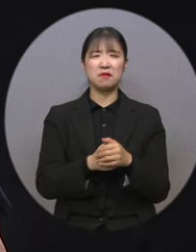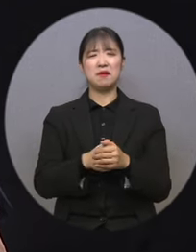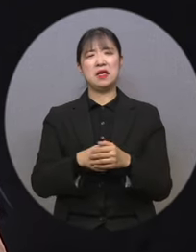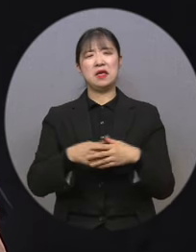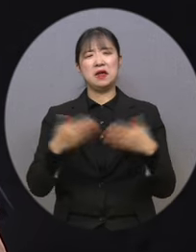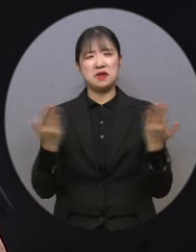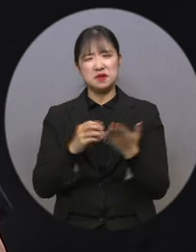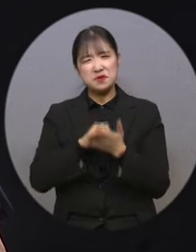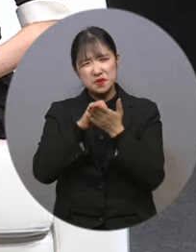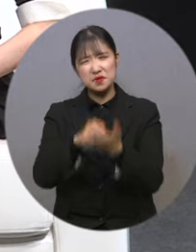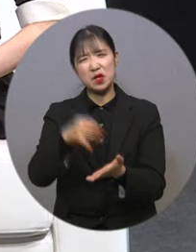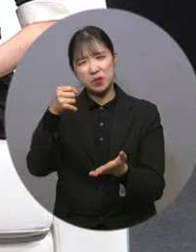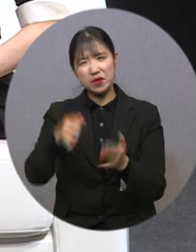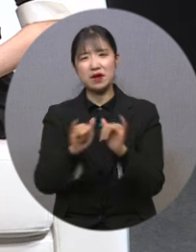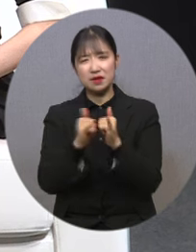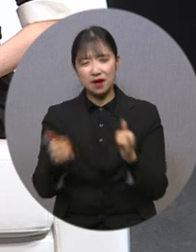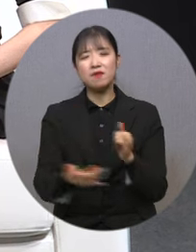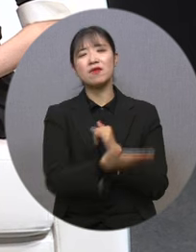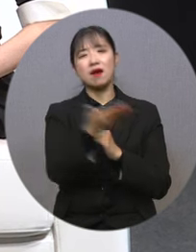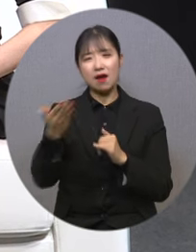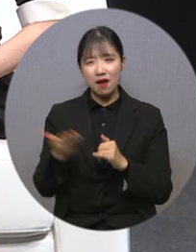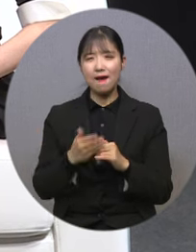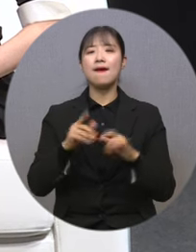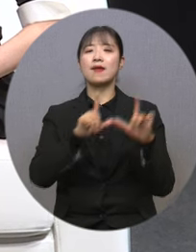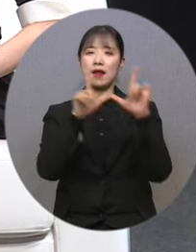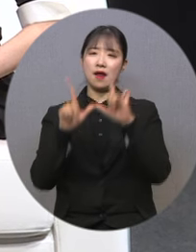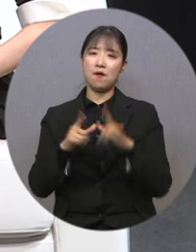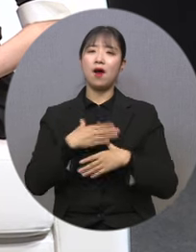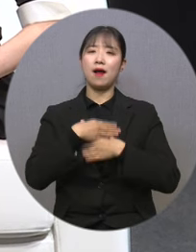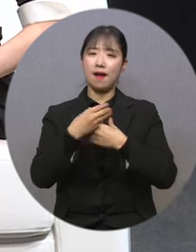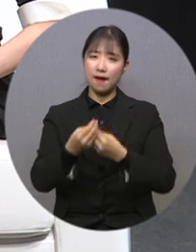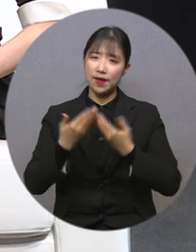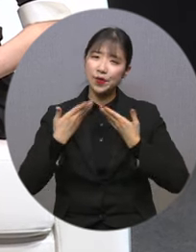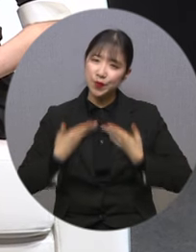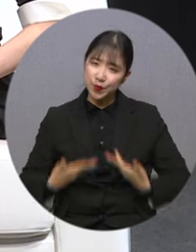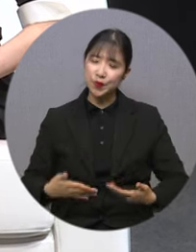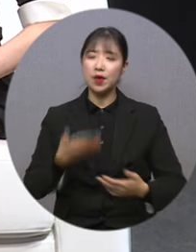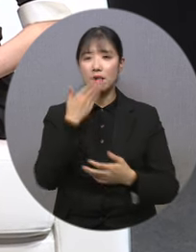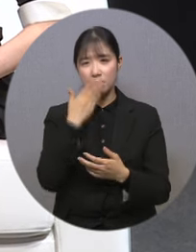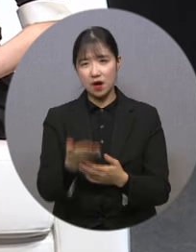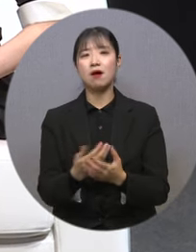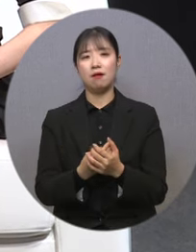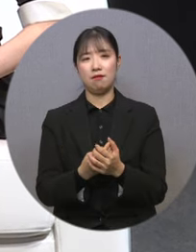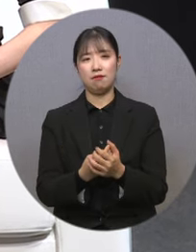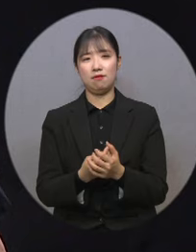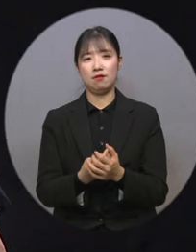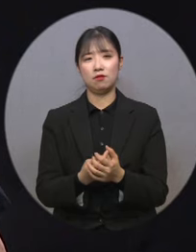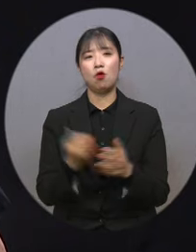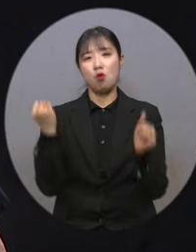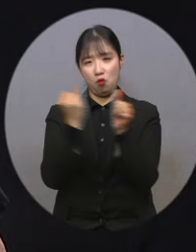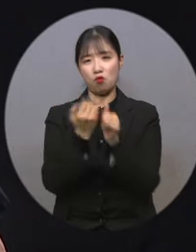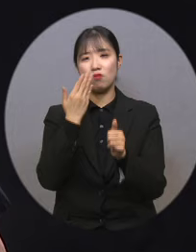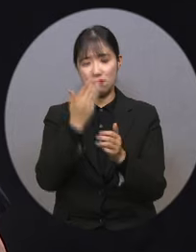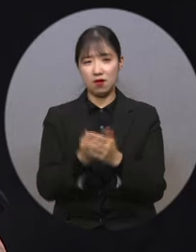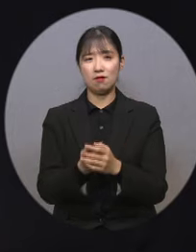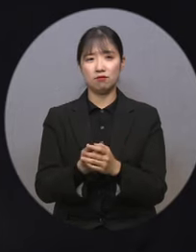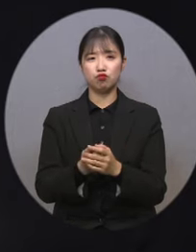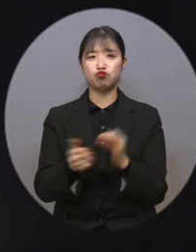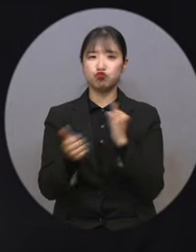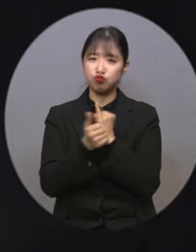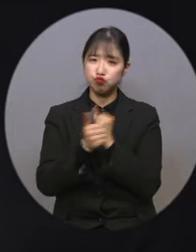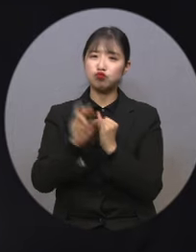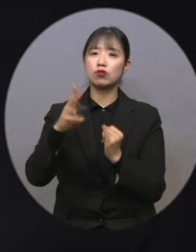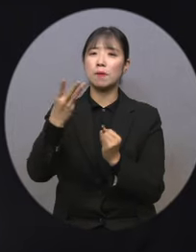떨어지는 자식 다 생활이 안정돼서 결혼할 수 있어. 부부 300만 원이 나오잖아요. 또 1억을 주잖아요.